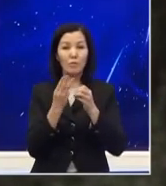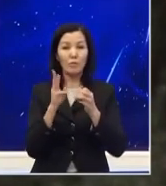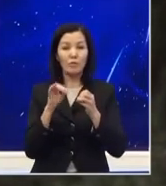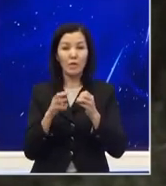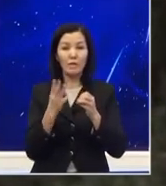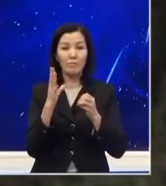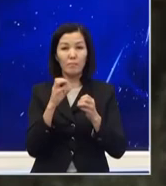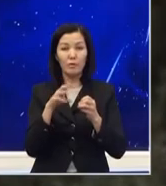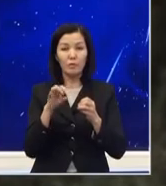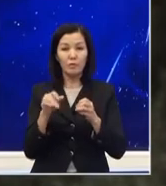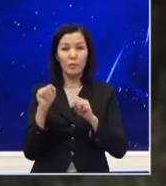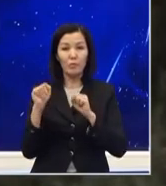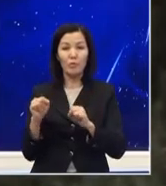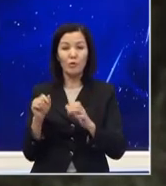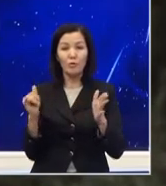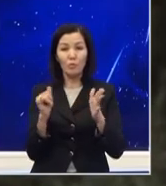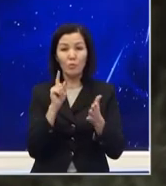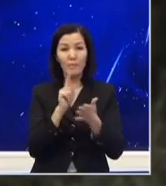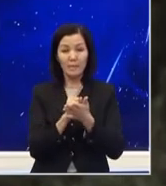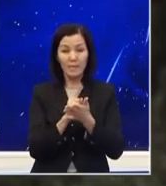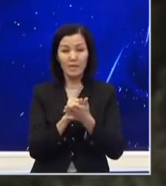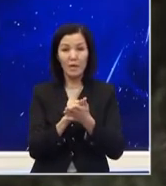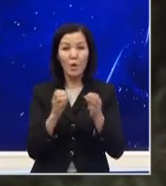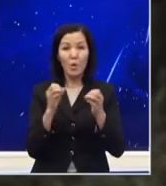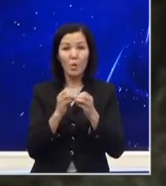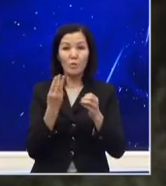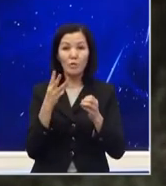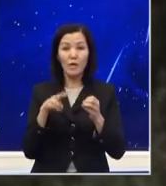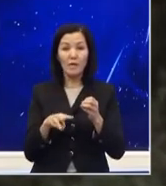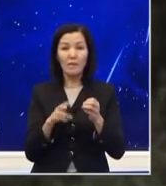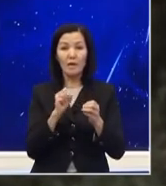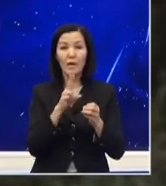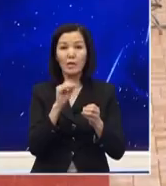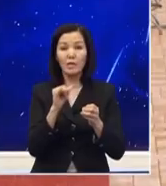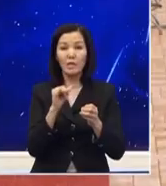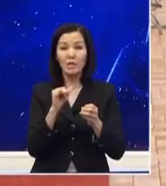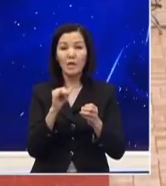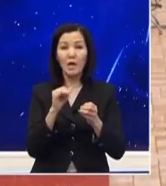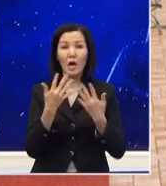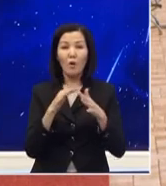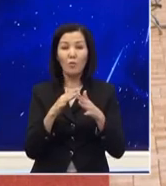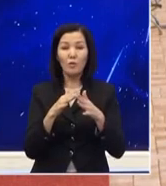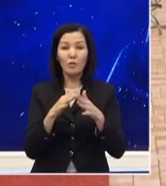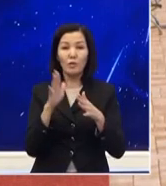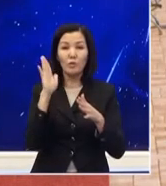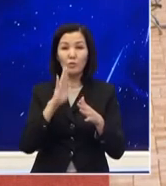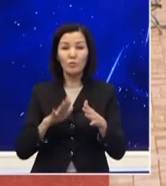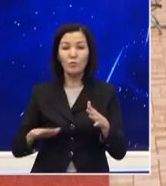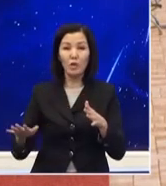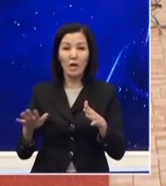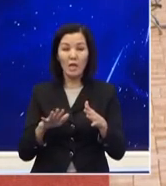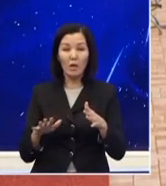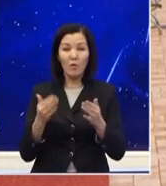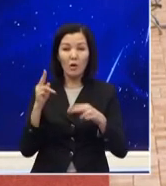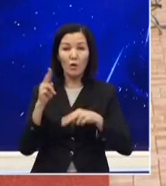500 метр аумаққа бөгет қойылуы тиіс. Оның 10 шақырымы Ақши ауылындағы жағалау. Мынау жағалаудың болашақ нұсқасы.